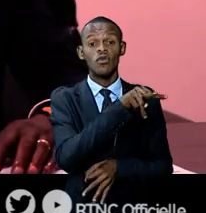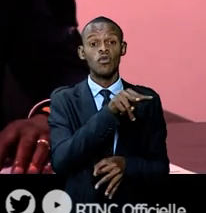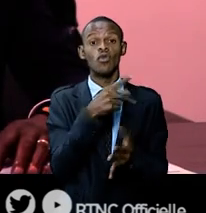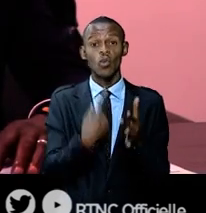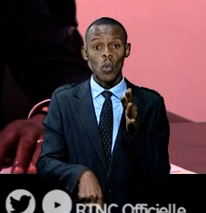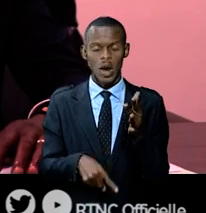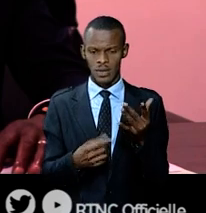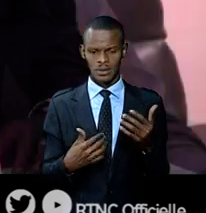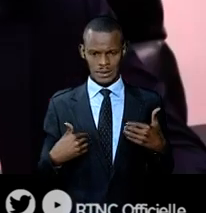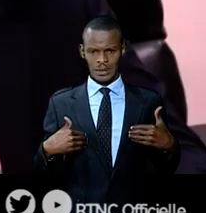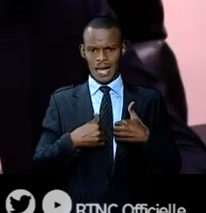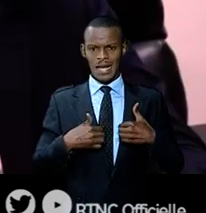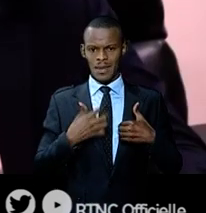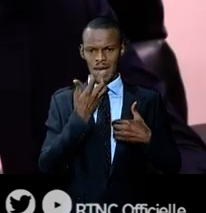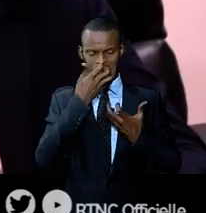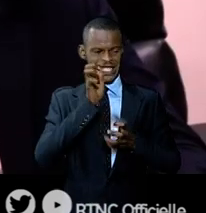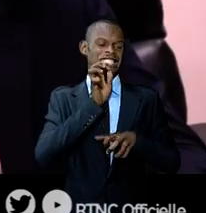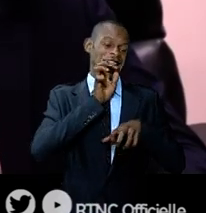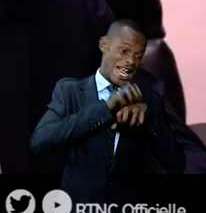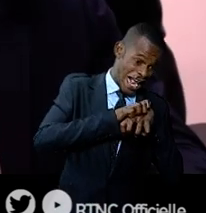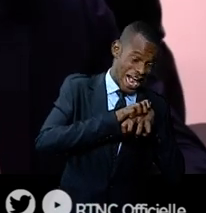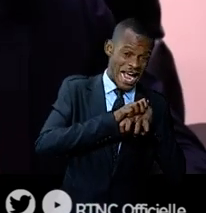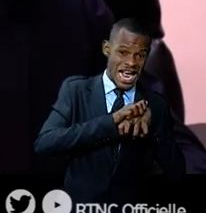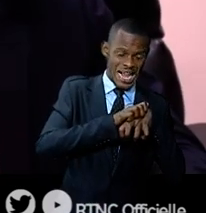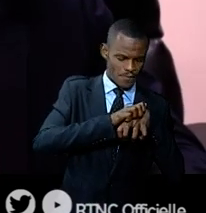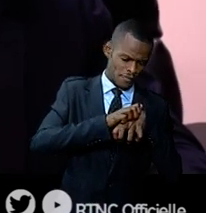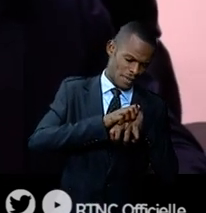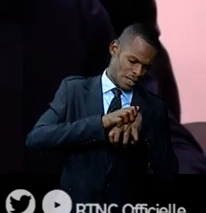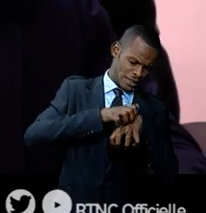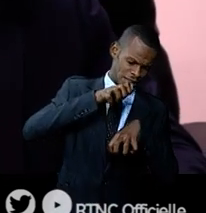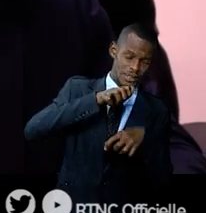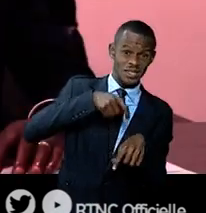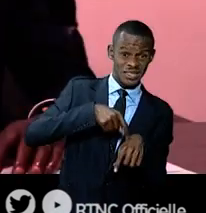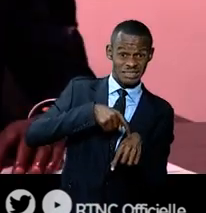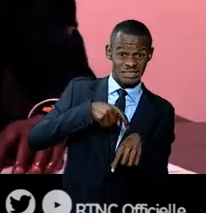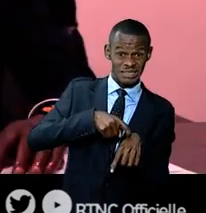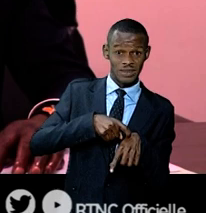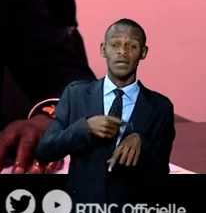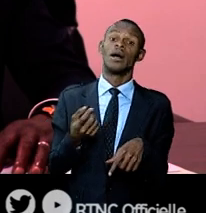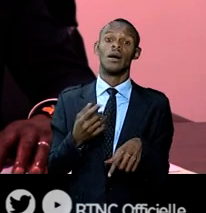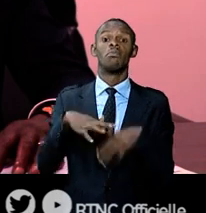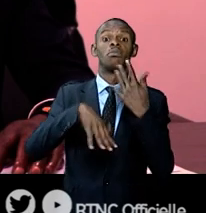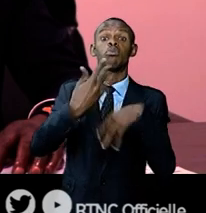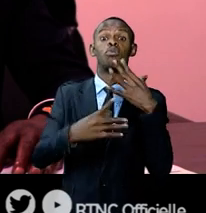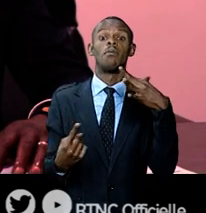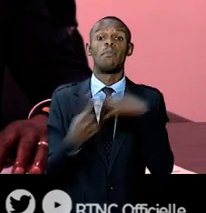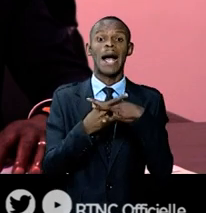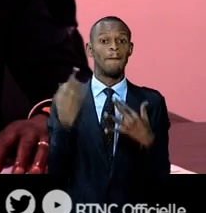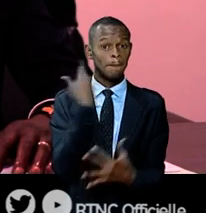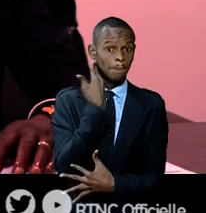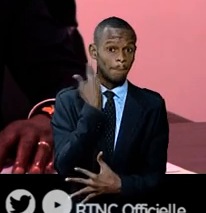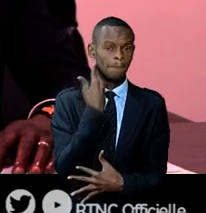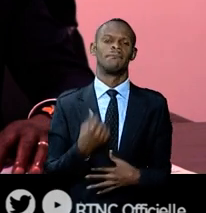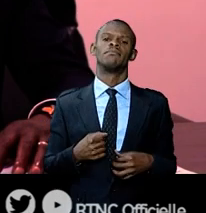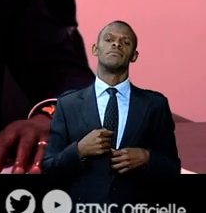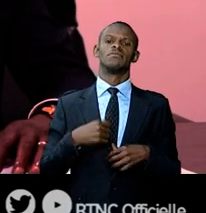mortelle chez l'homme et l'animal infecté en l'absence d'une prise en charge précoce. Néanmoins, la maladie est